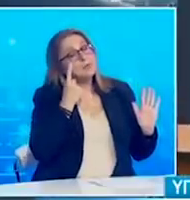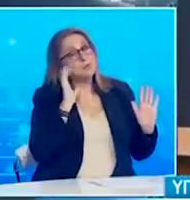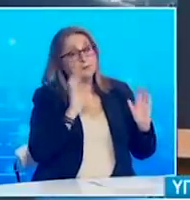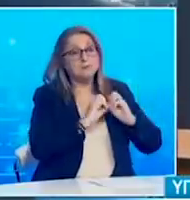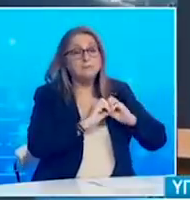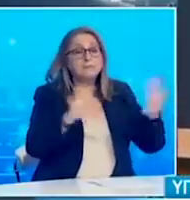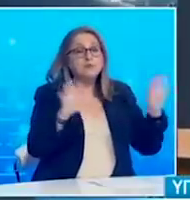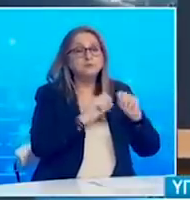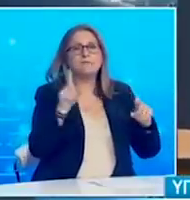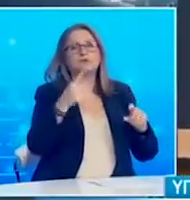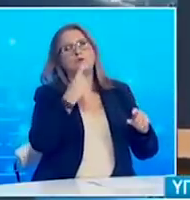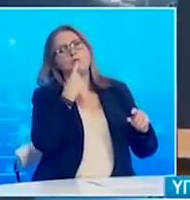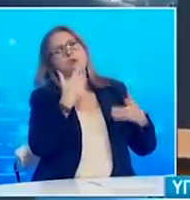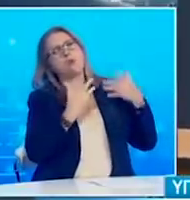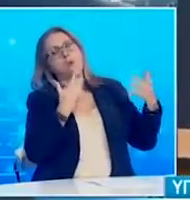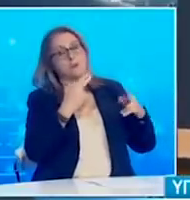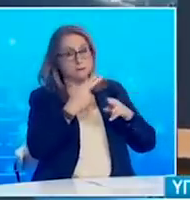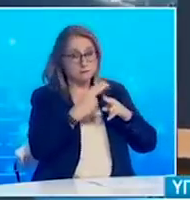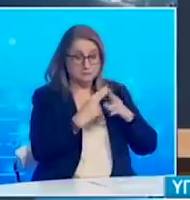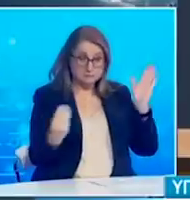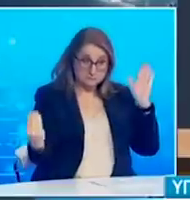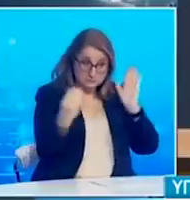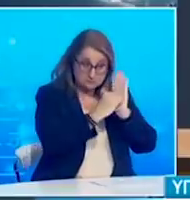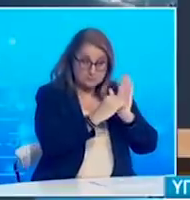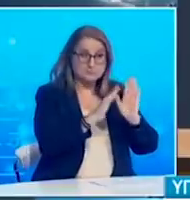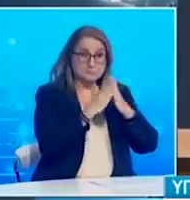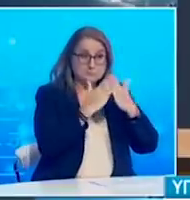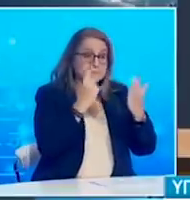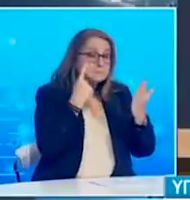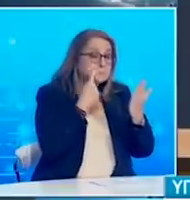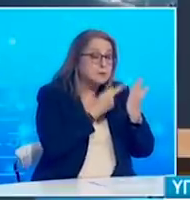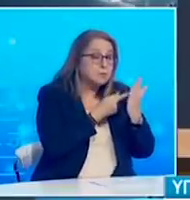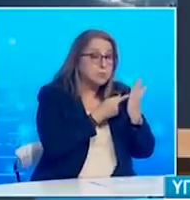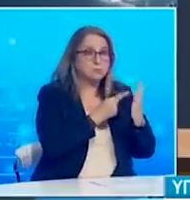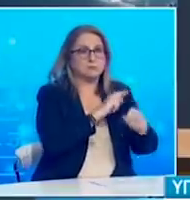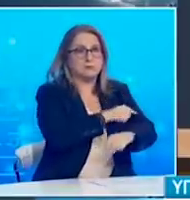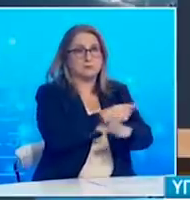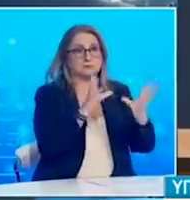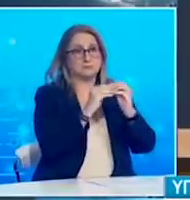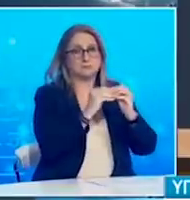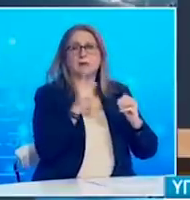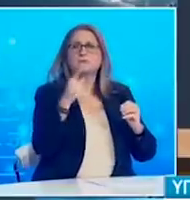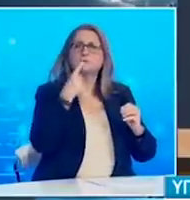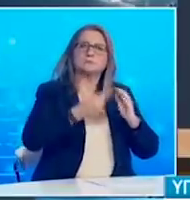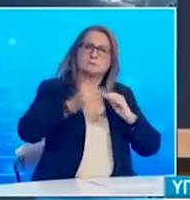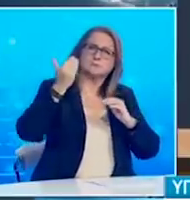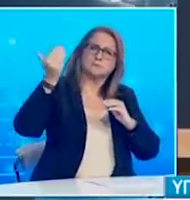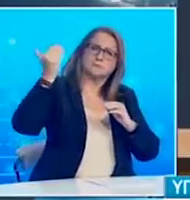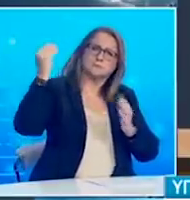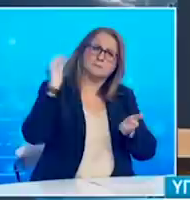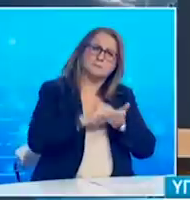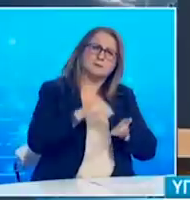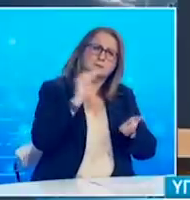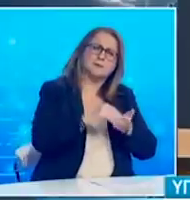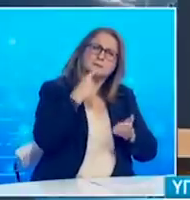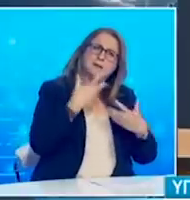τα δημοσιευμένα σε ιατρικά περιοδικά δεδομένα, διότι αυτό έχει ακουστεί πολλές φορές και στο παρελθόν.